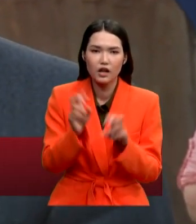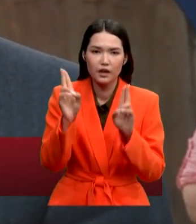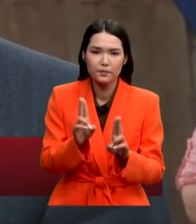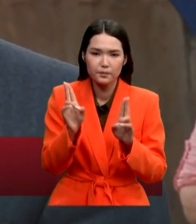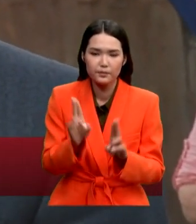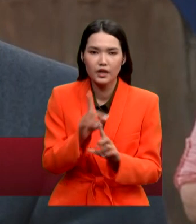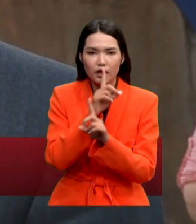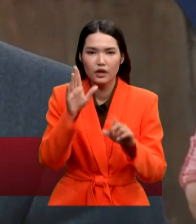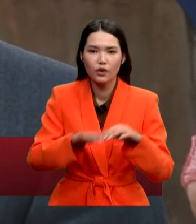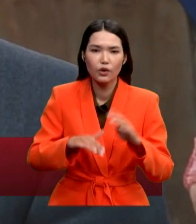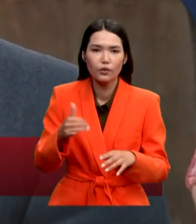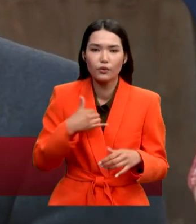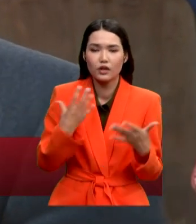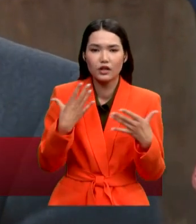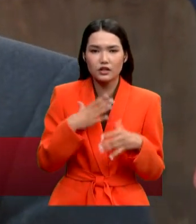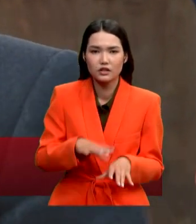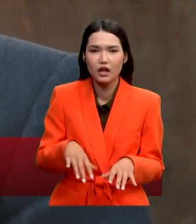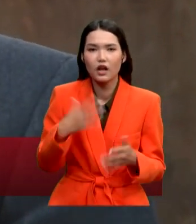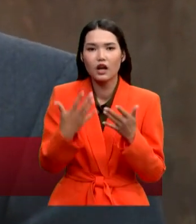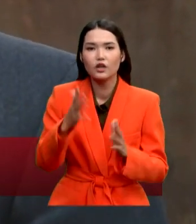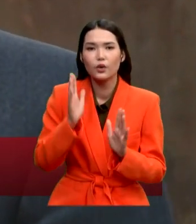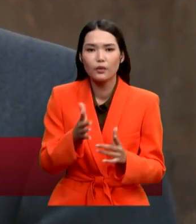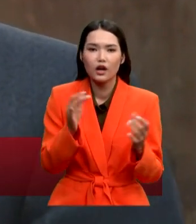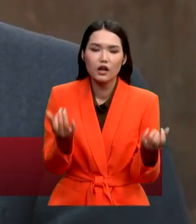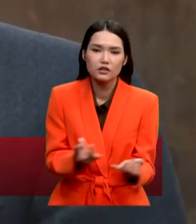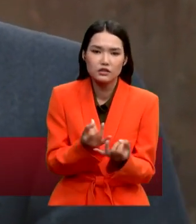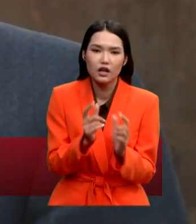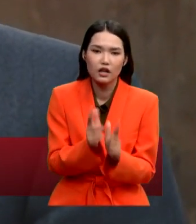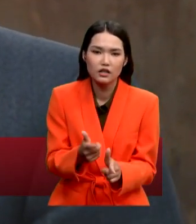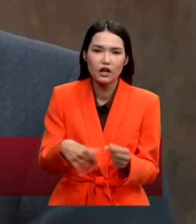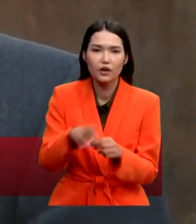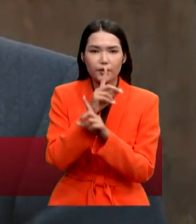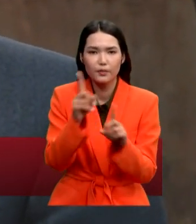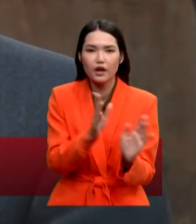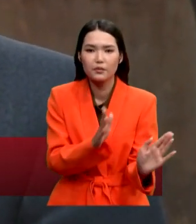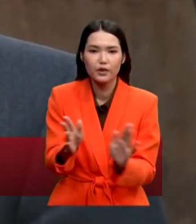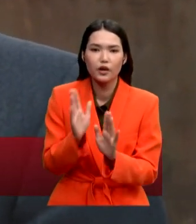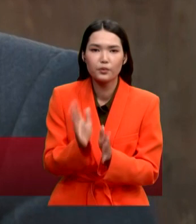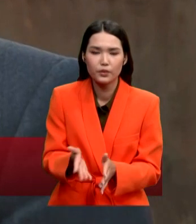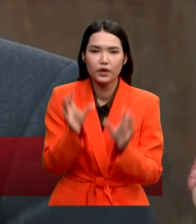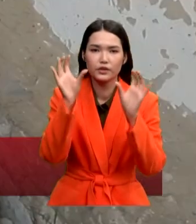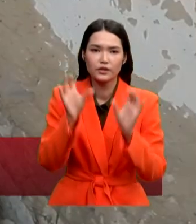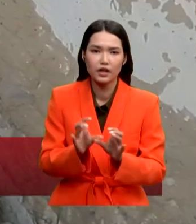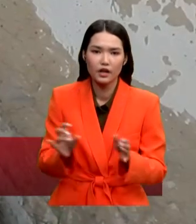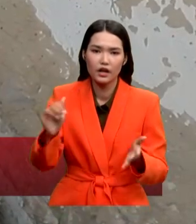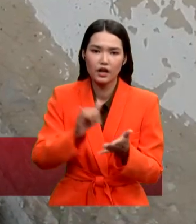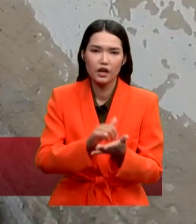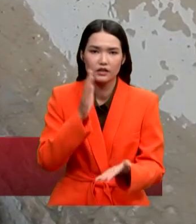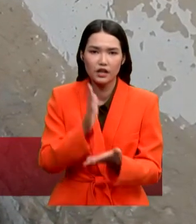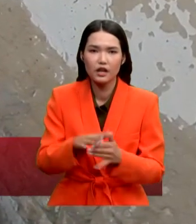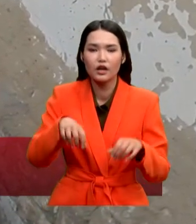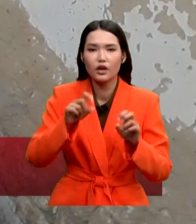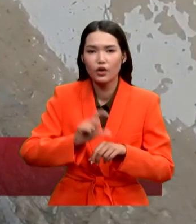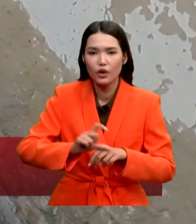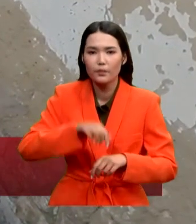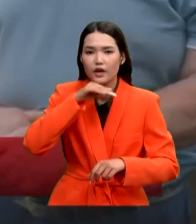как подобной практики у нас не было. Если вы не согласитесь со стоимостью, то продолжите в порядке, предусмотренном законом. По словам